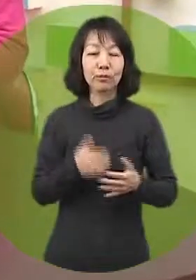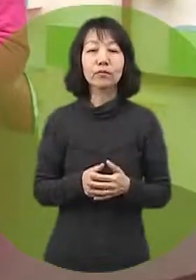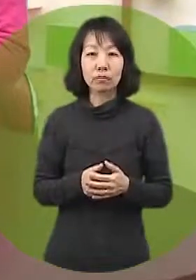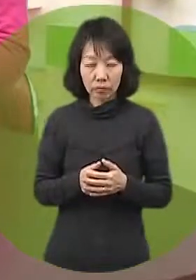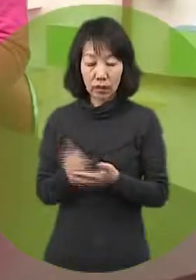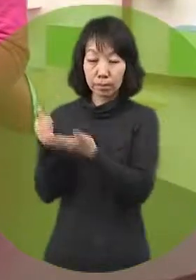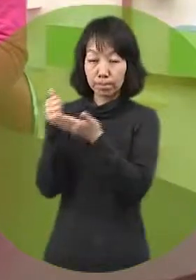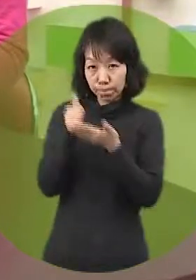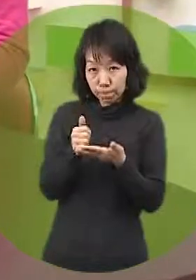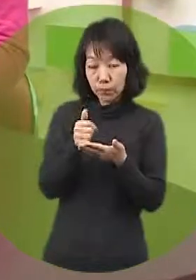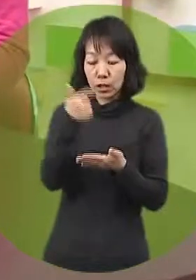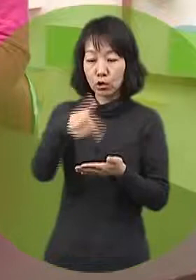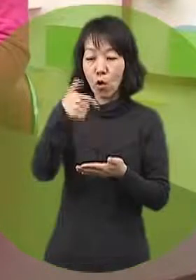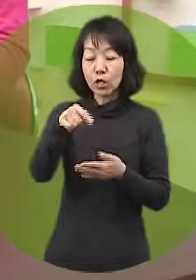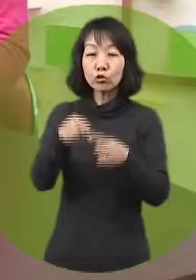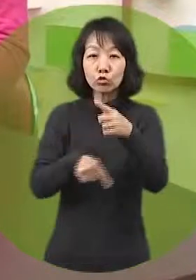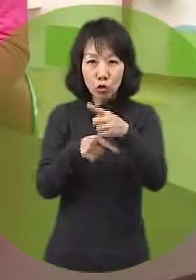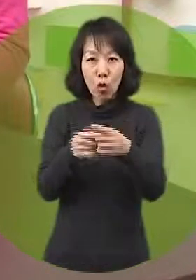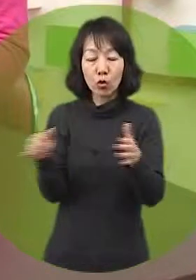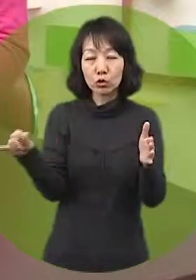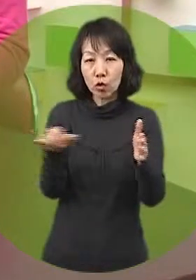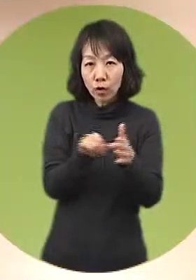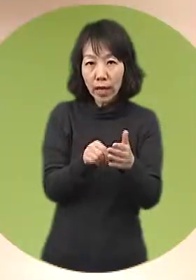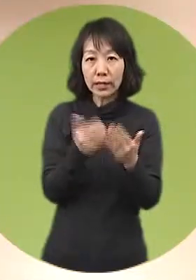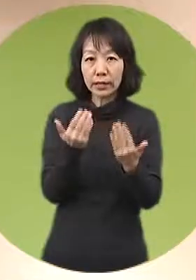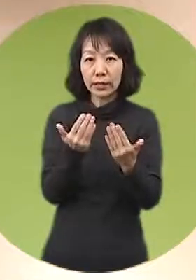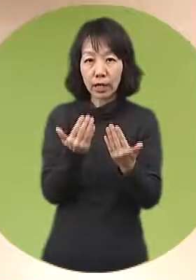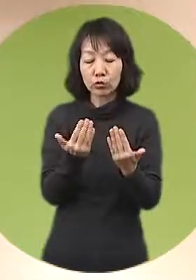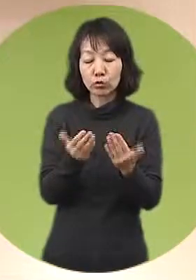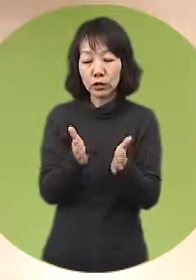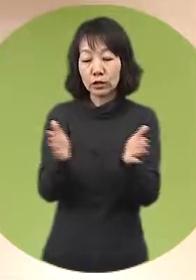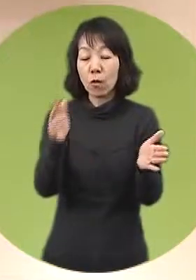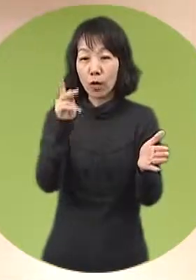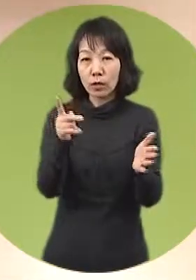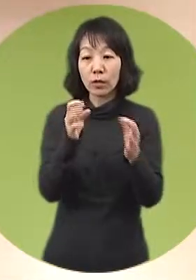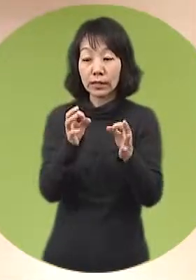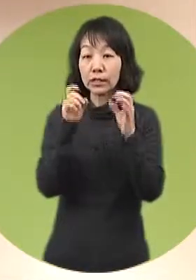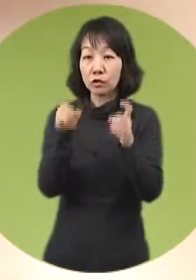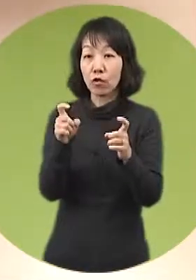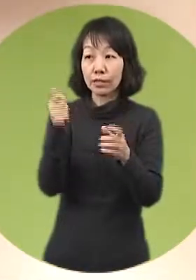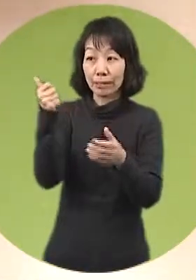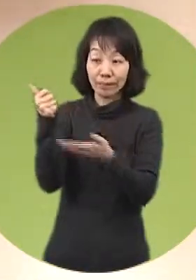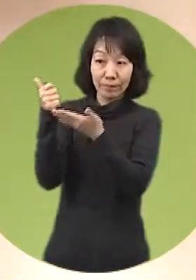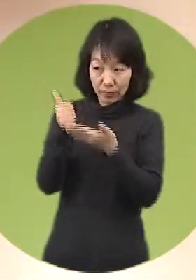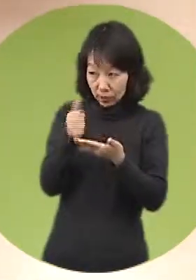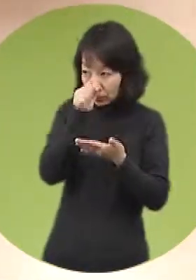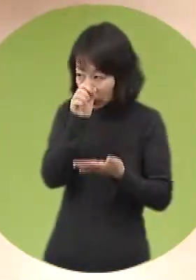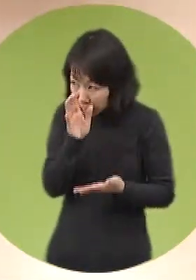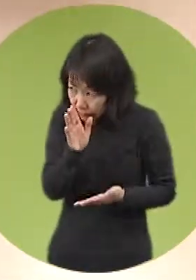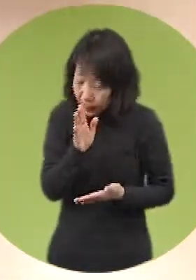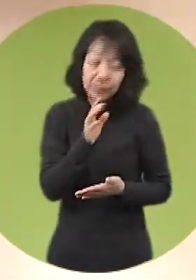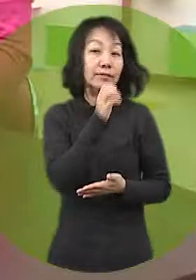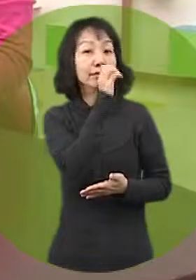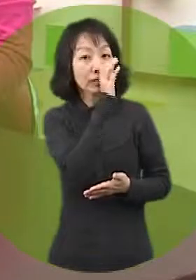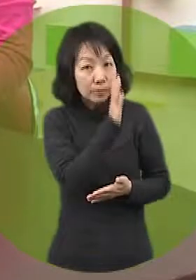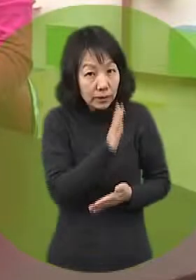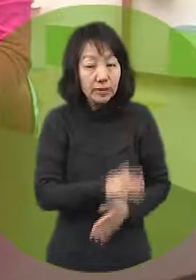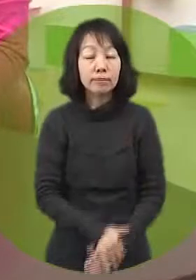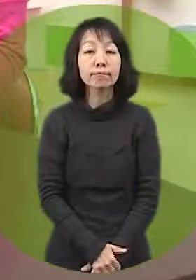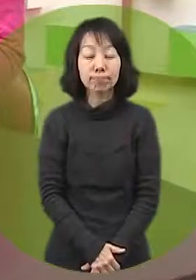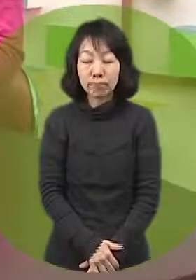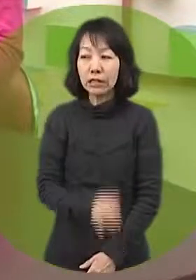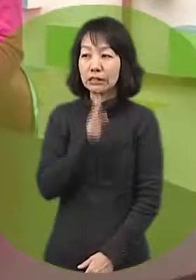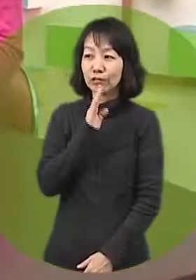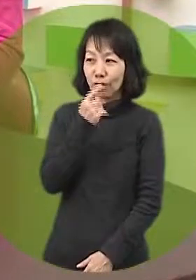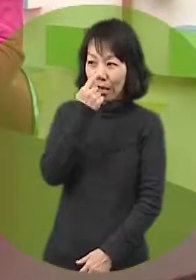には教育長障害学習振興課の金城さんにお越しいただきました。よろしくお願いします。 よろしくお願いします。 実は